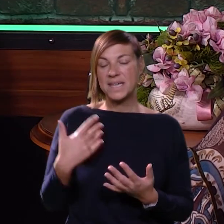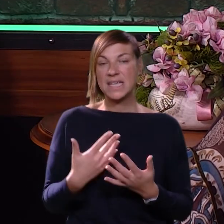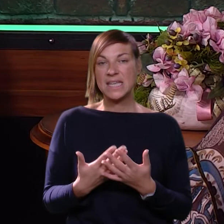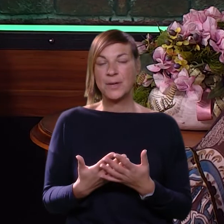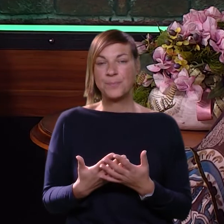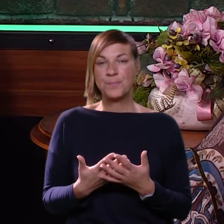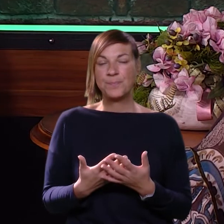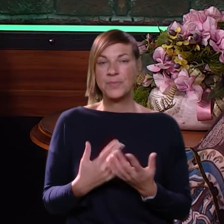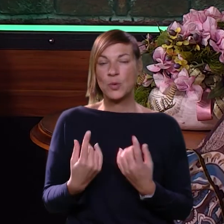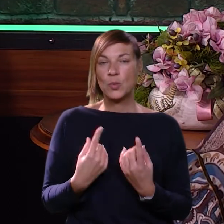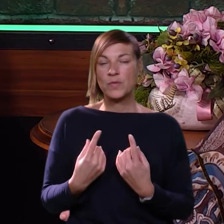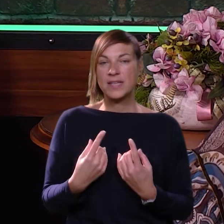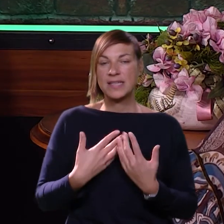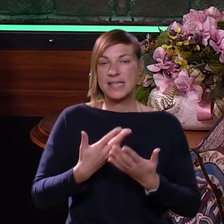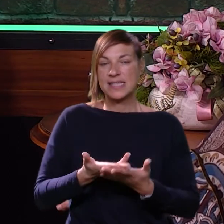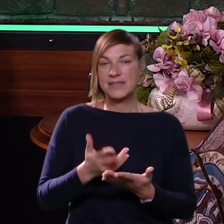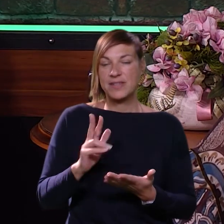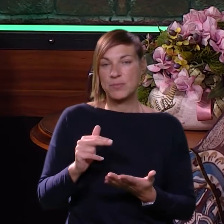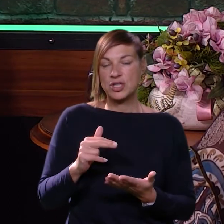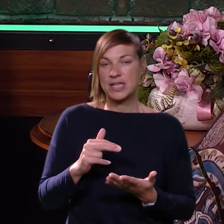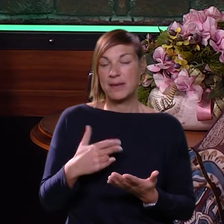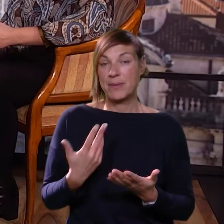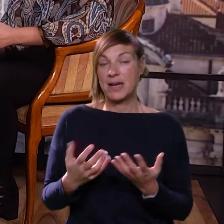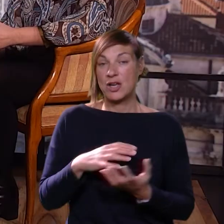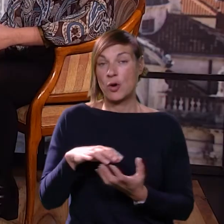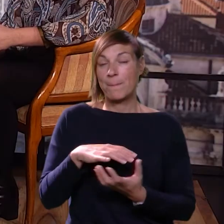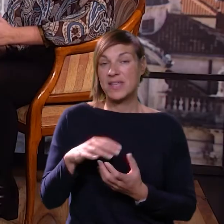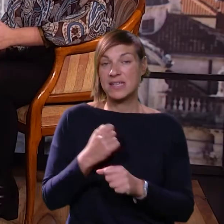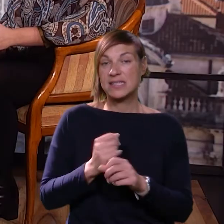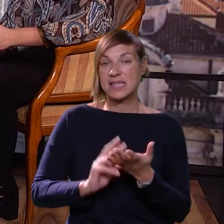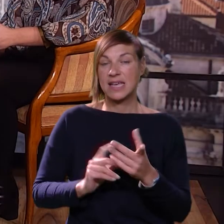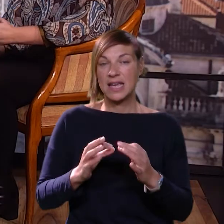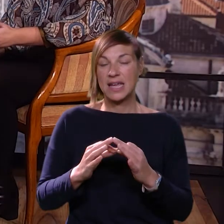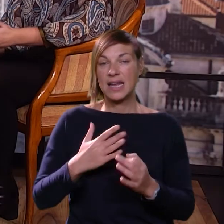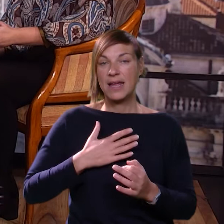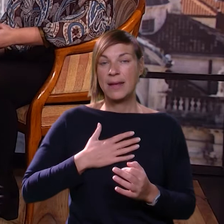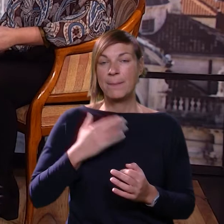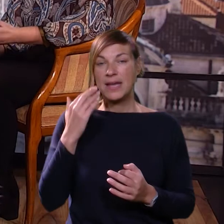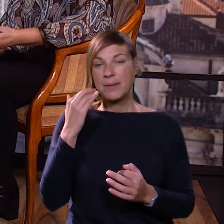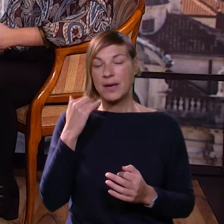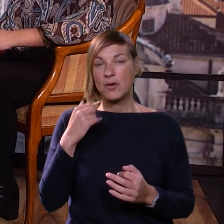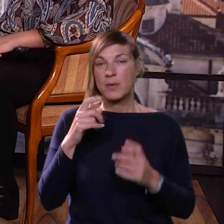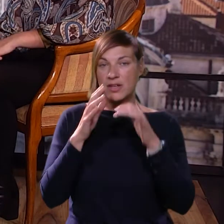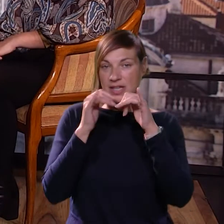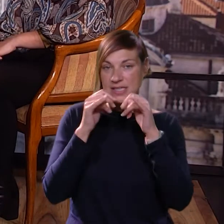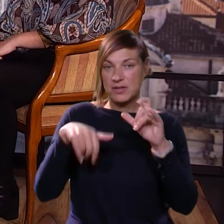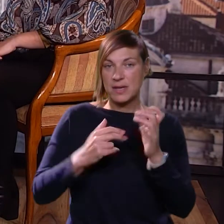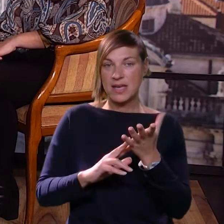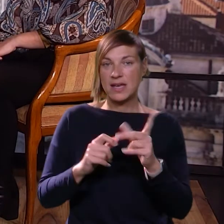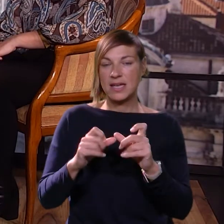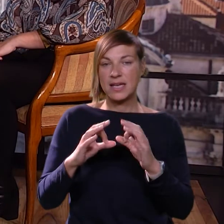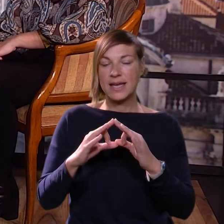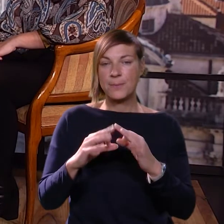nekakvih predispozicija. Dakle, jesi tad li ti ranije možda imala tako neke predispozicije obiteljsko? Meni je baka umrla od karcinoma